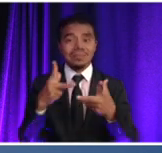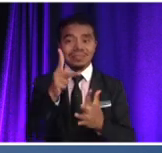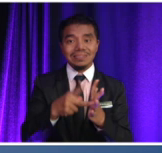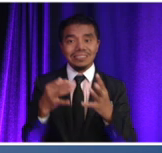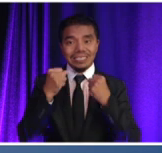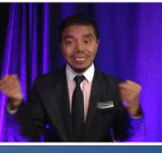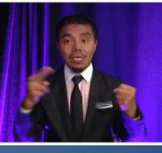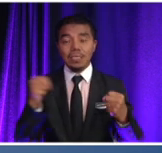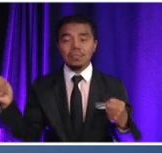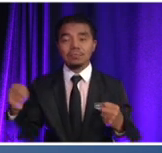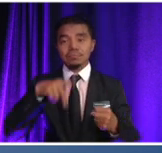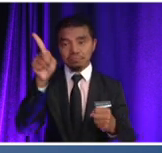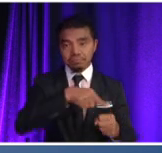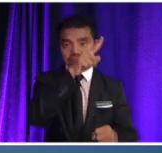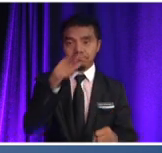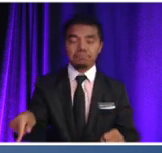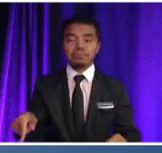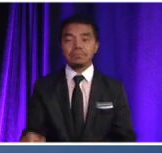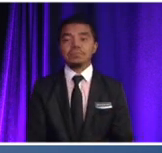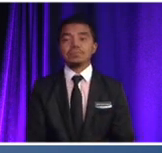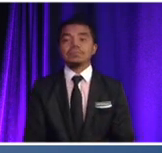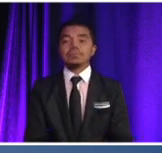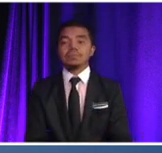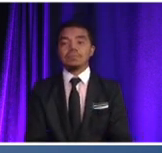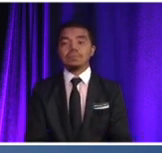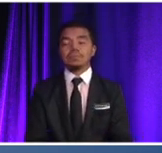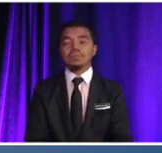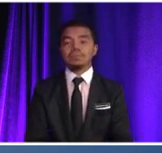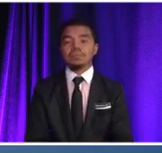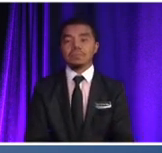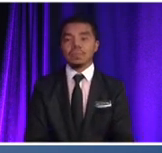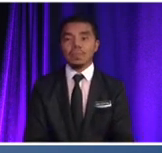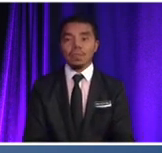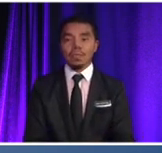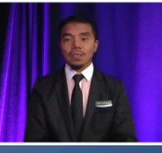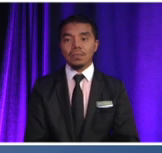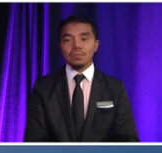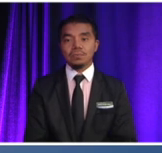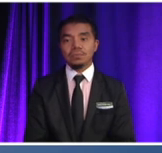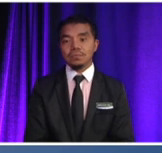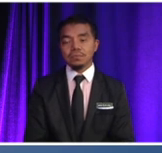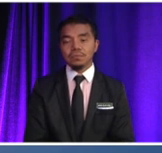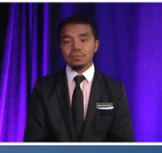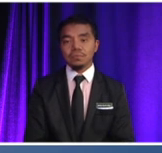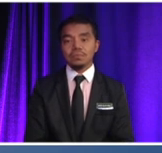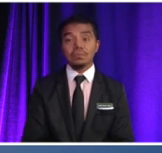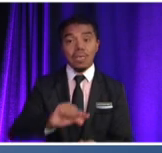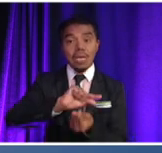yang memberi bantuan kesehatannya jaminan ganti rugi juga adalah salah